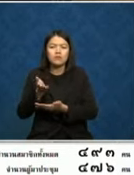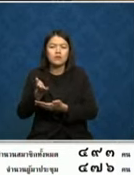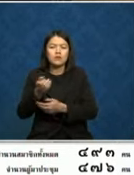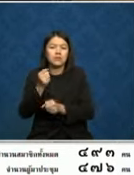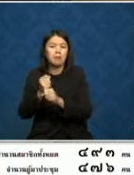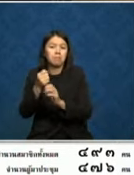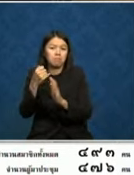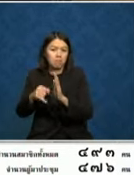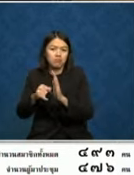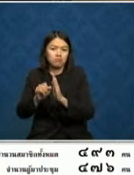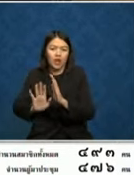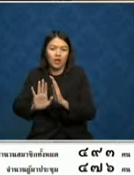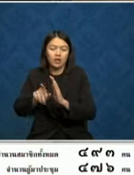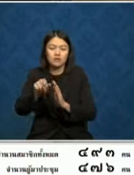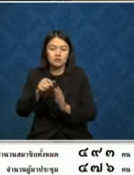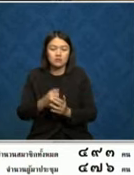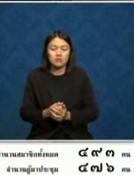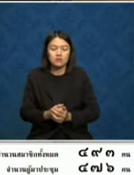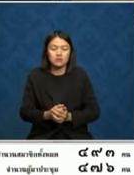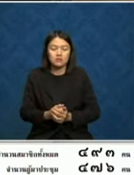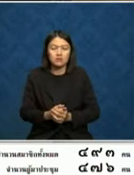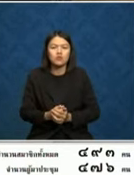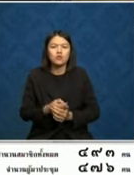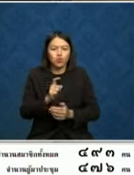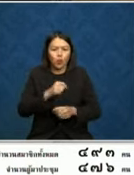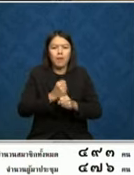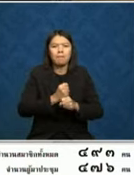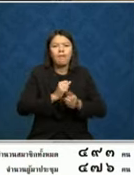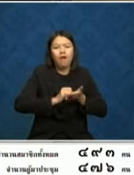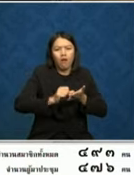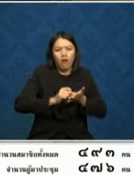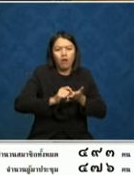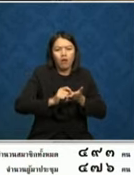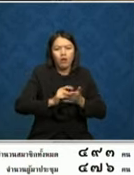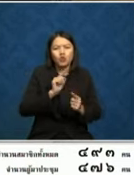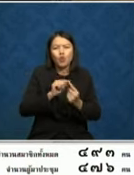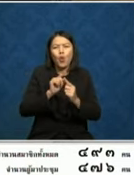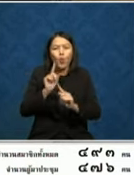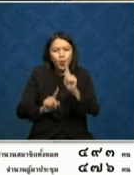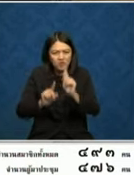ตุนะครับแต่ท่านต้องเข้ามาแก้คือเรื่องปั่นหุ้นครับ